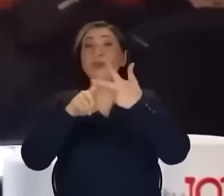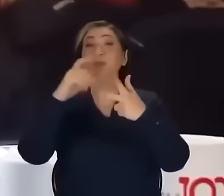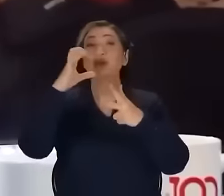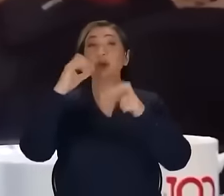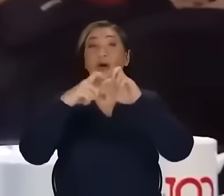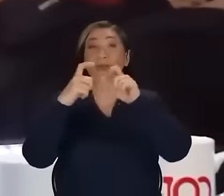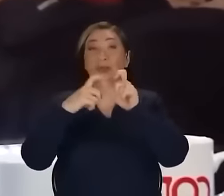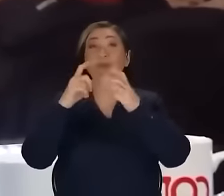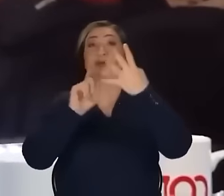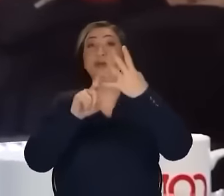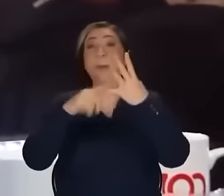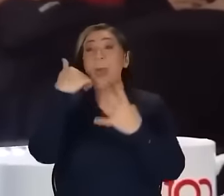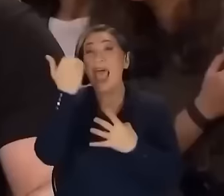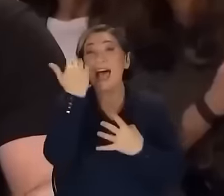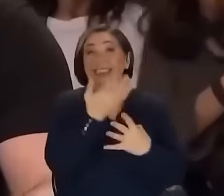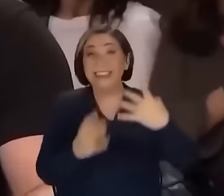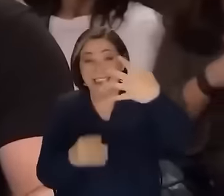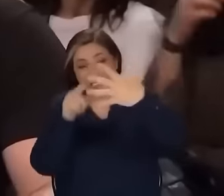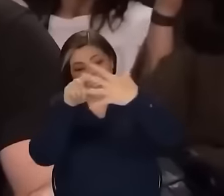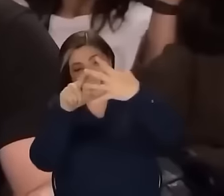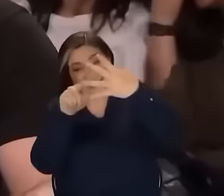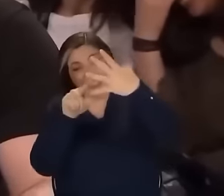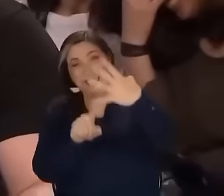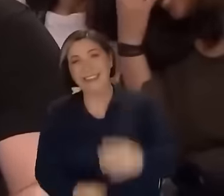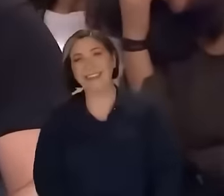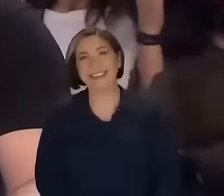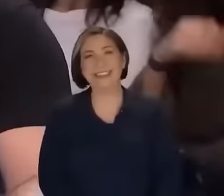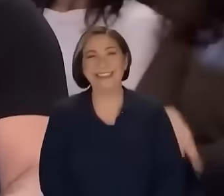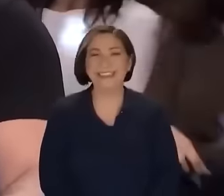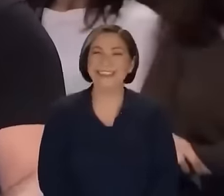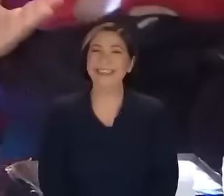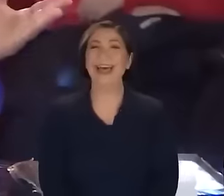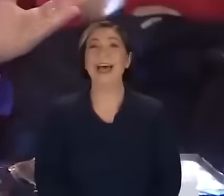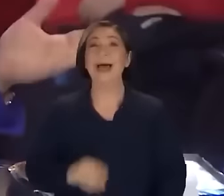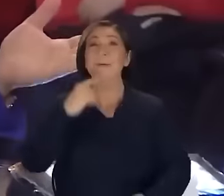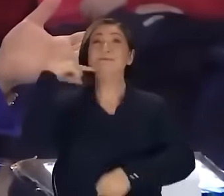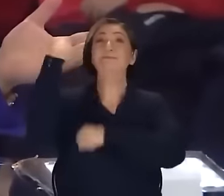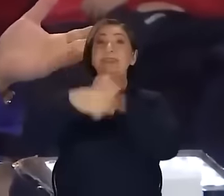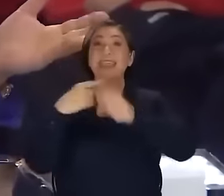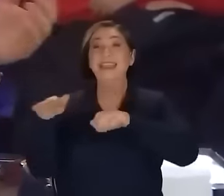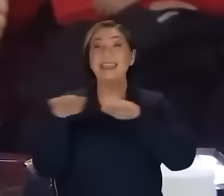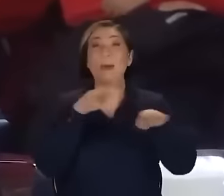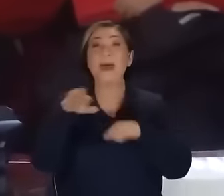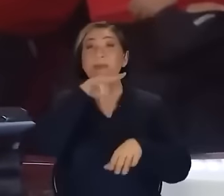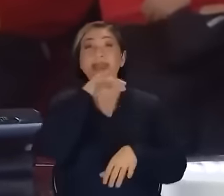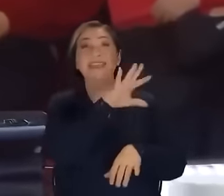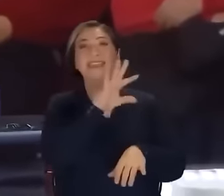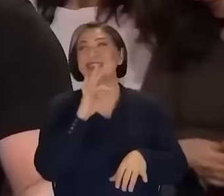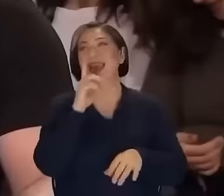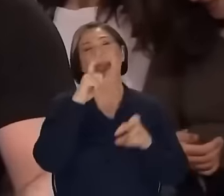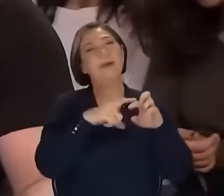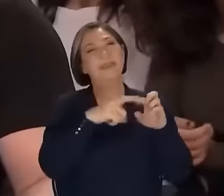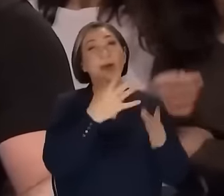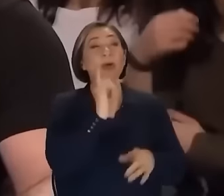Clooney, dördüncü Beyazıt Öztürk. Ama! Çok ağır. Ertesi sene deprem dediği seçimler. Araya bir yerli daha koymuşlar.